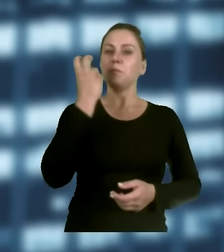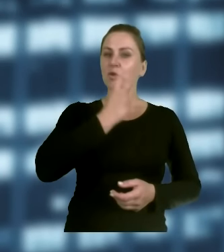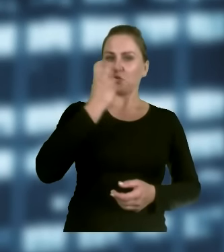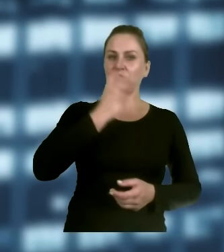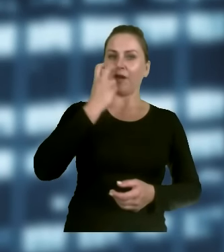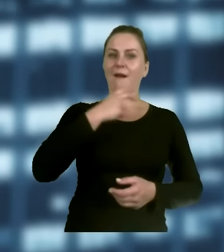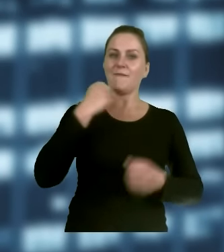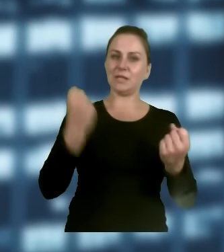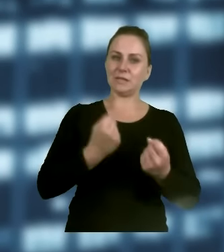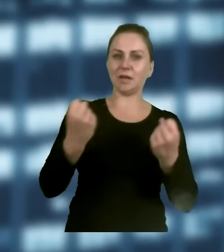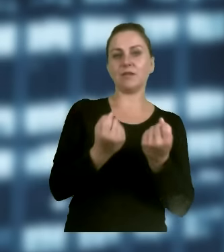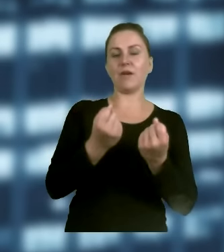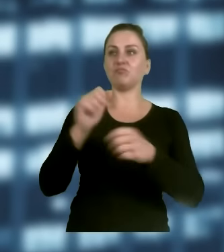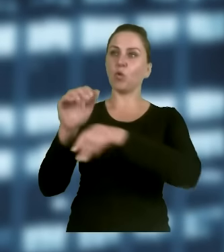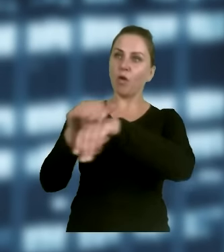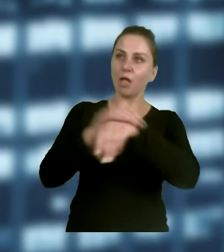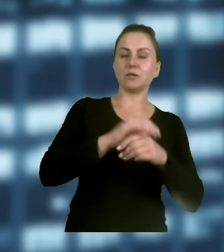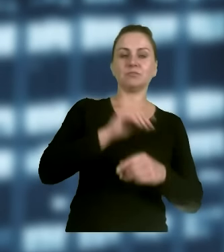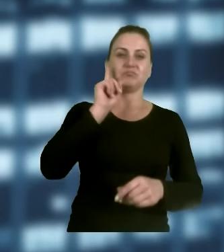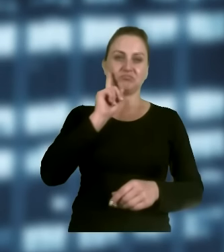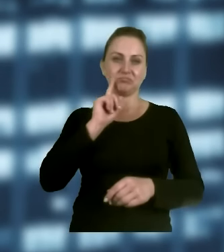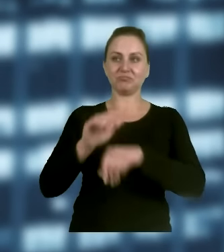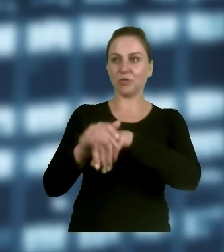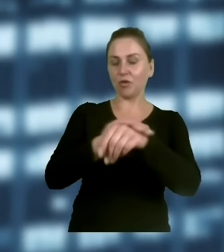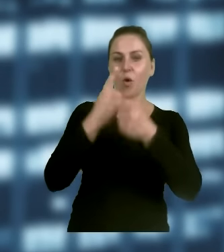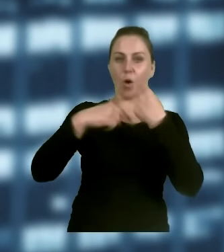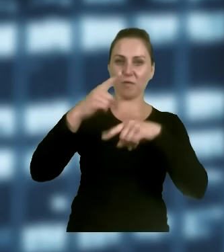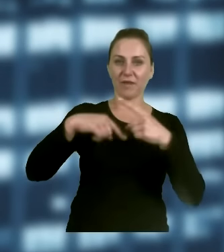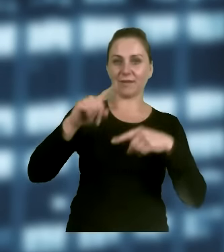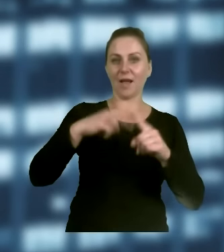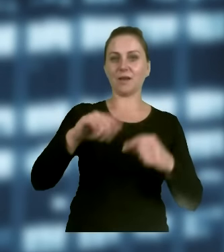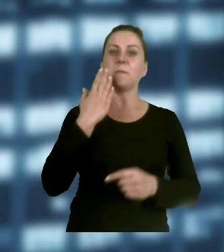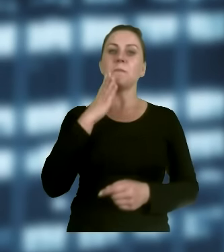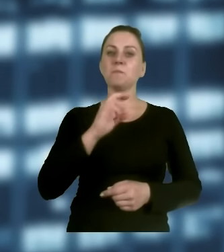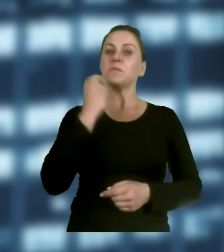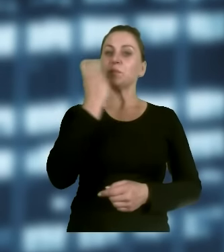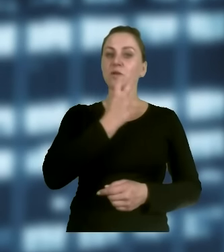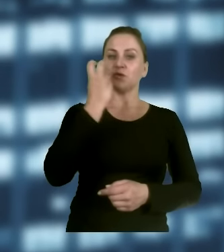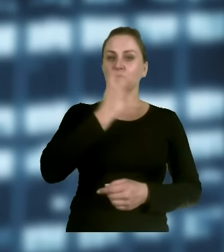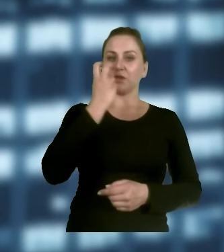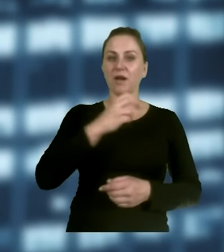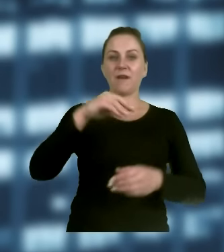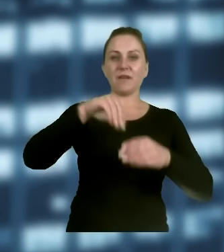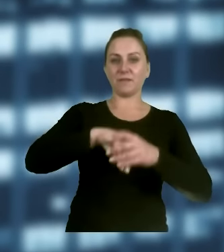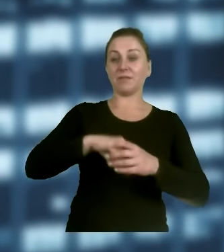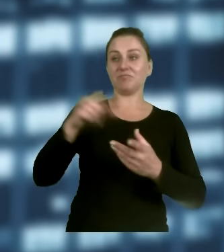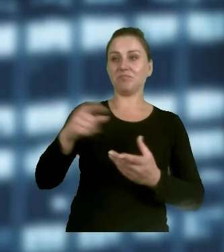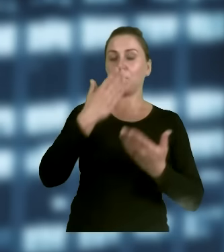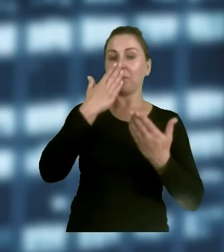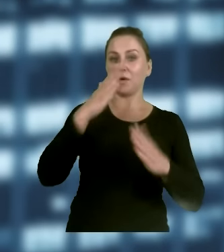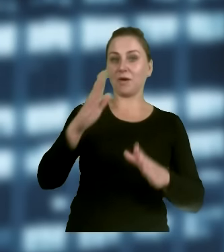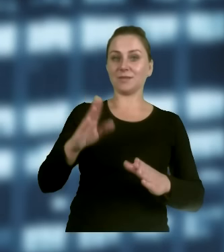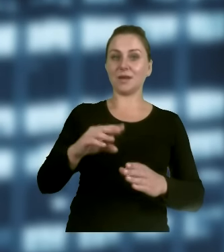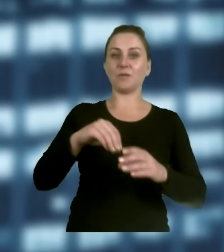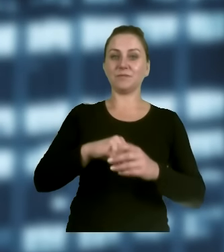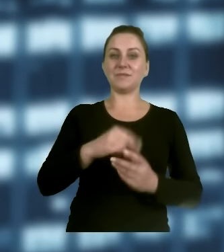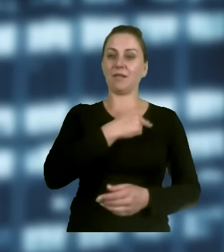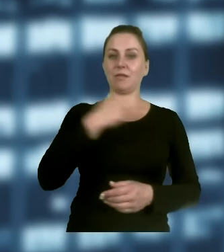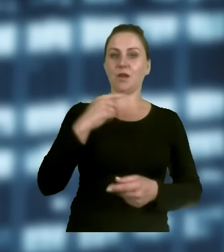koledzy, koleżanki opowiadali o tym. Bardzo ciekawa inicjatywa pojawiła się na tak zwanej niwie naszej